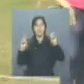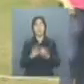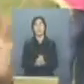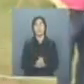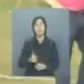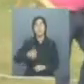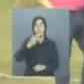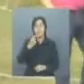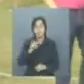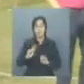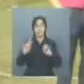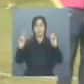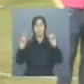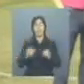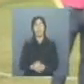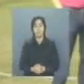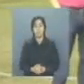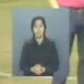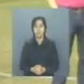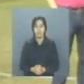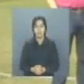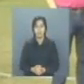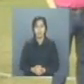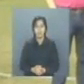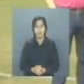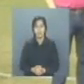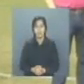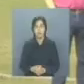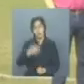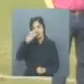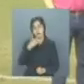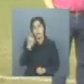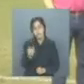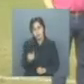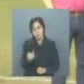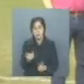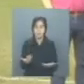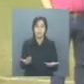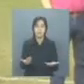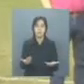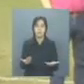BBCU ไปทั้งหมด 2-0 ค่ะ แล้วก็ลุ้นกับสงขลาแล้วตอนนี้ปตท.แพ้วันนี้